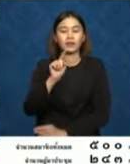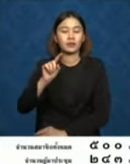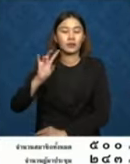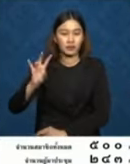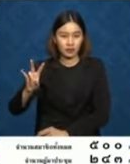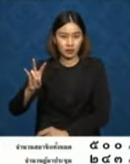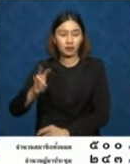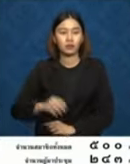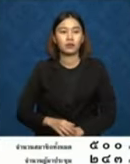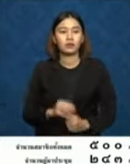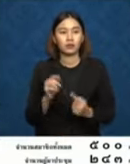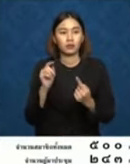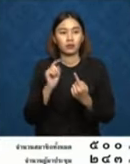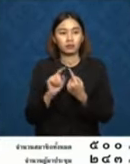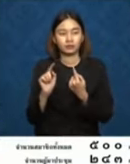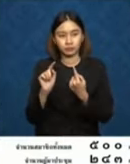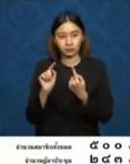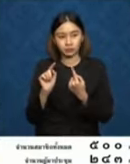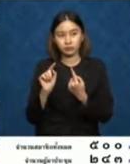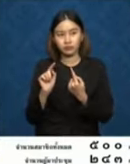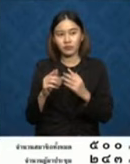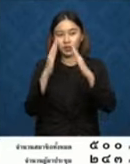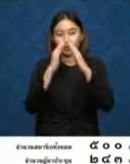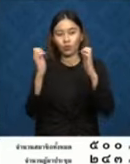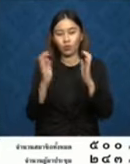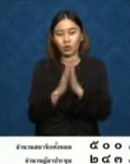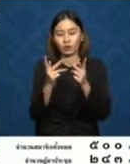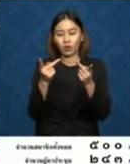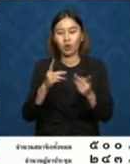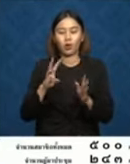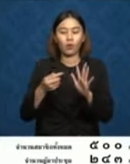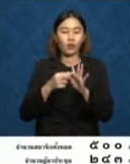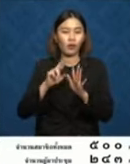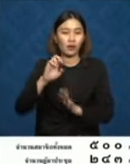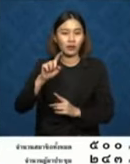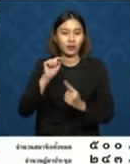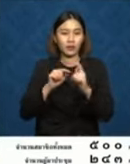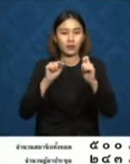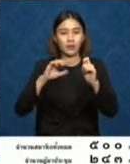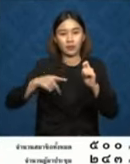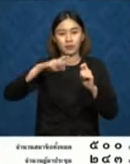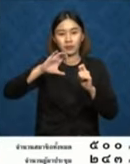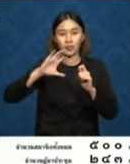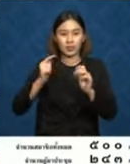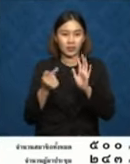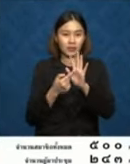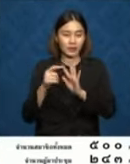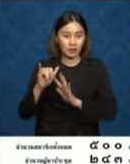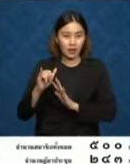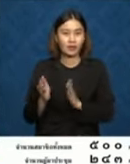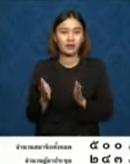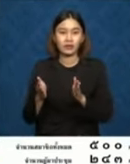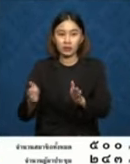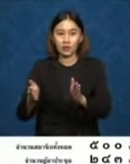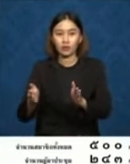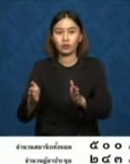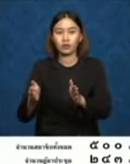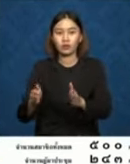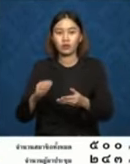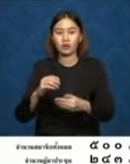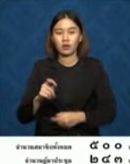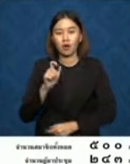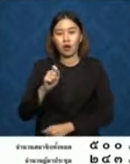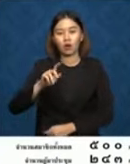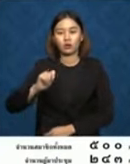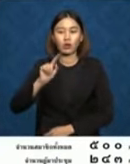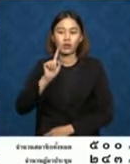นะครับช่วงบริเวณวัดเกาะวารีนั่นนะครับครับที่อำเภอพิชัยและก็ถนนทางหลวงชนบทสาย